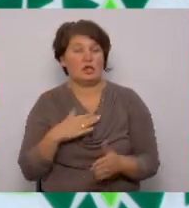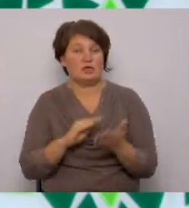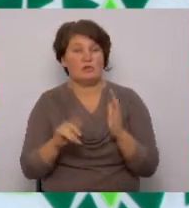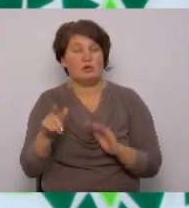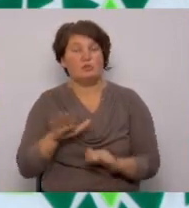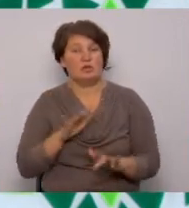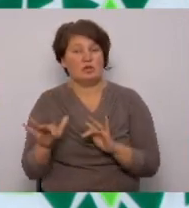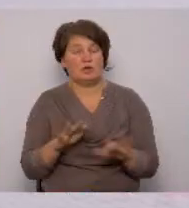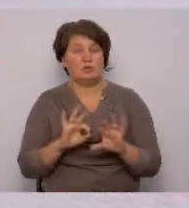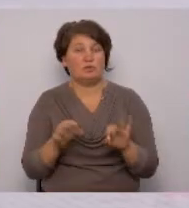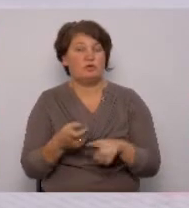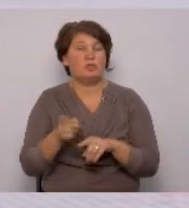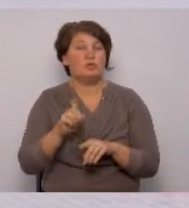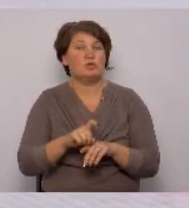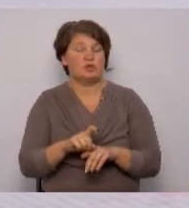вона розповість більше.